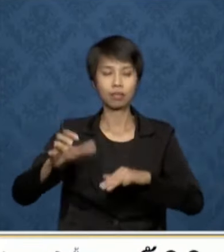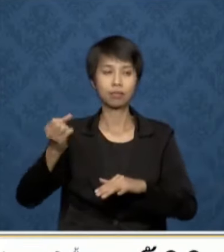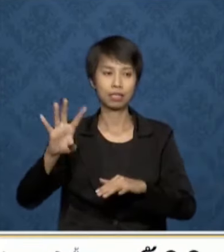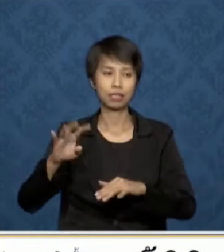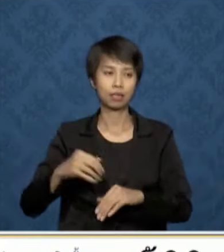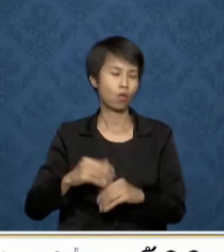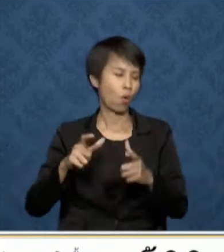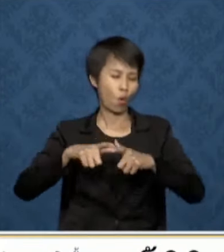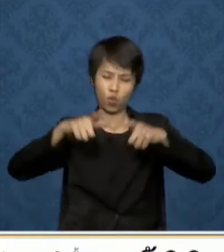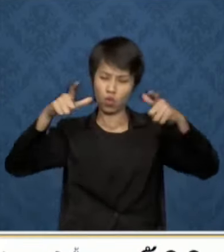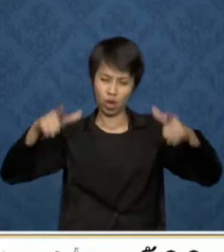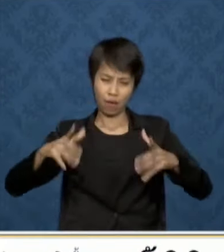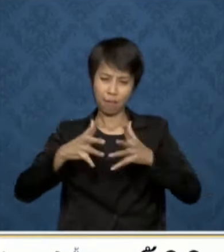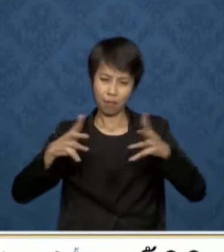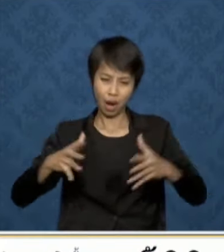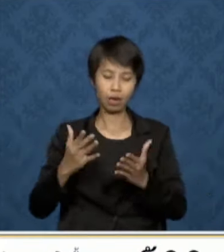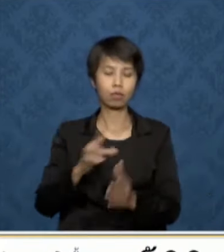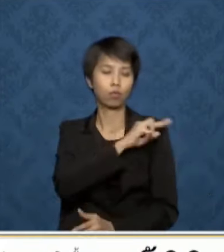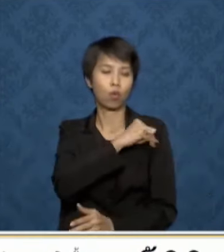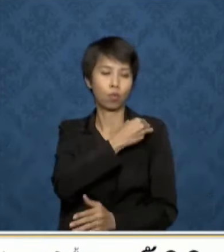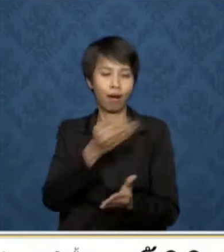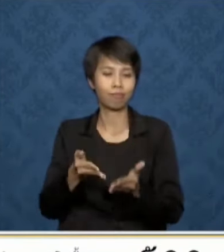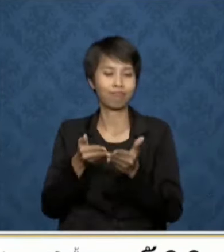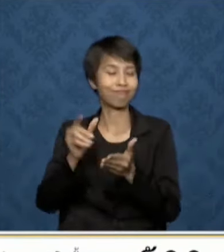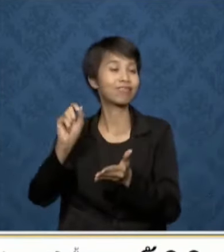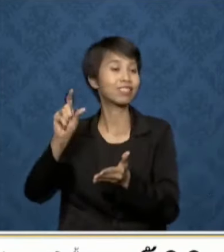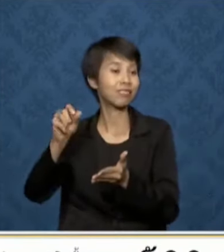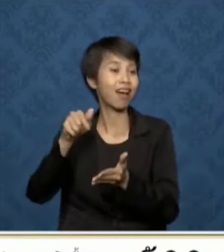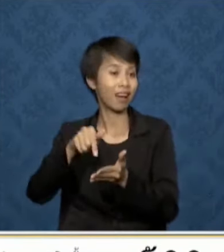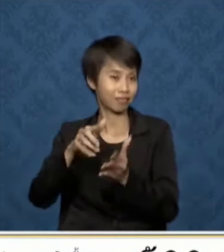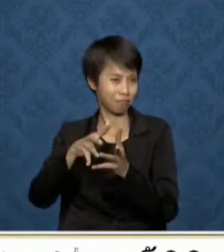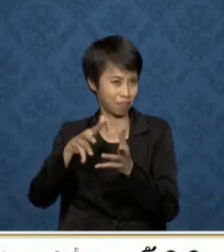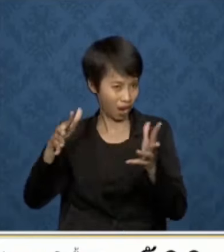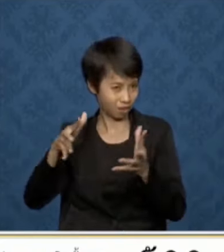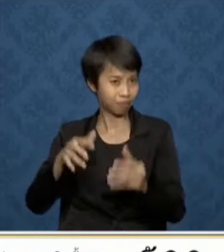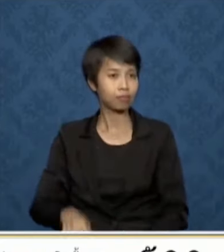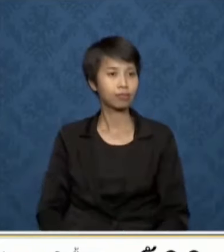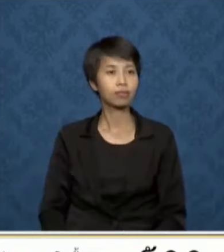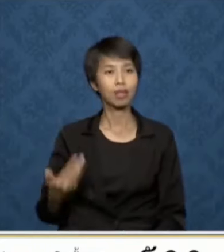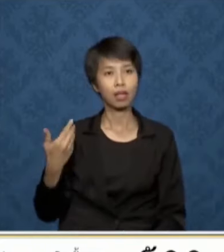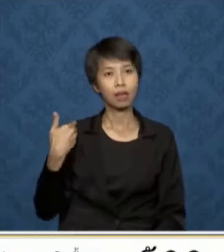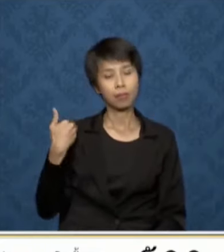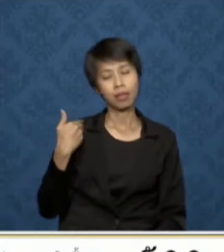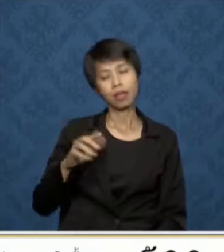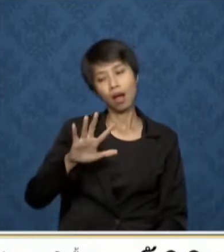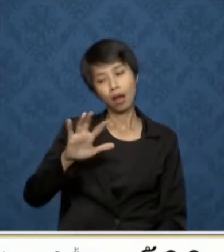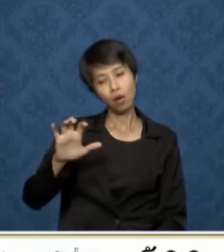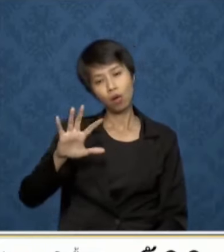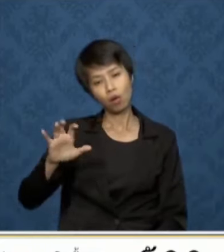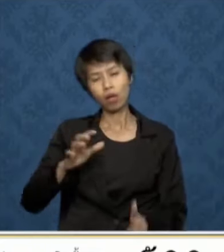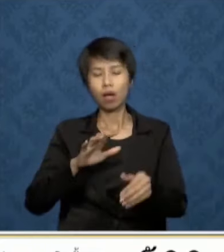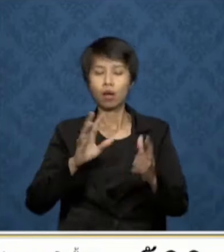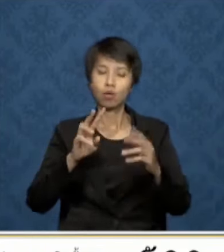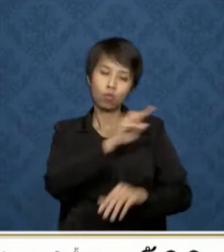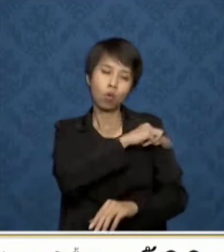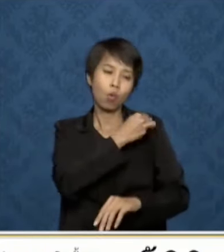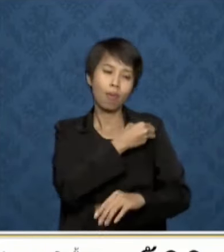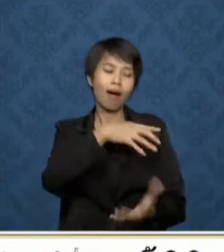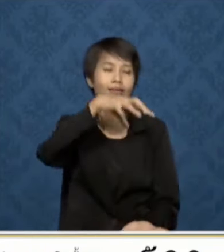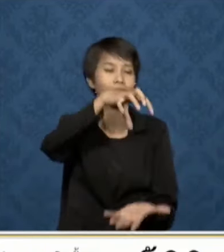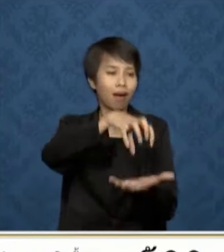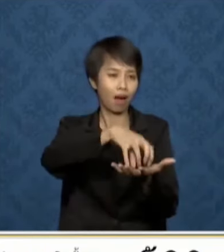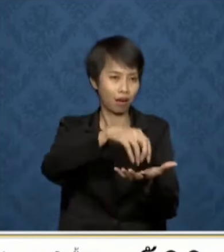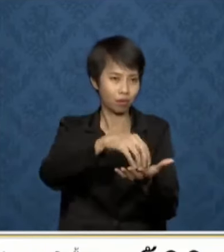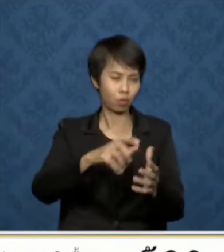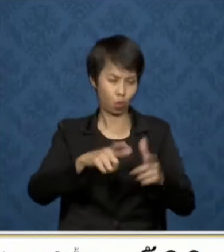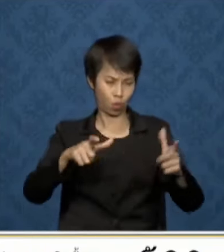คอสิลีลาดทผมจมมา1,700 เตียง นี่ใหญ่สุดถ้จะไส์เดียวกันปมา 500-600 เตีงก็ปมาณลบนกลางอะไรดนะครับ